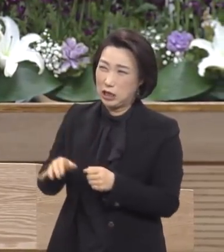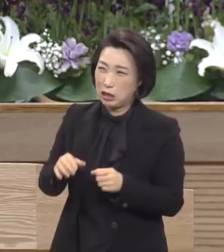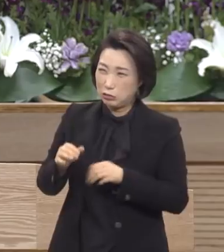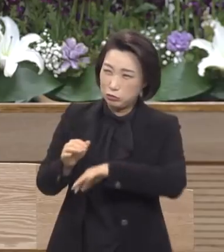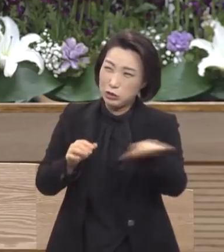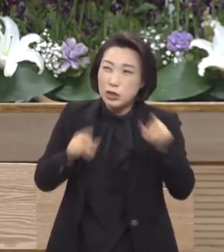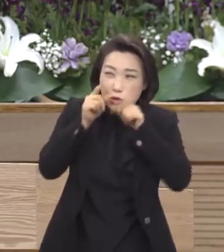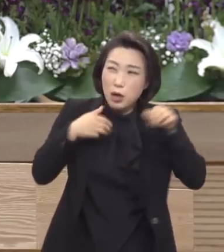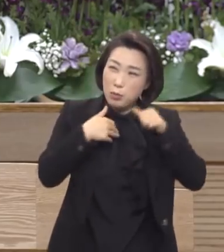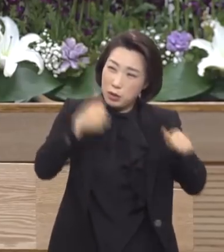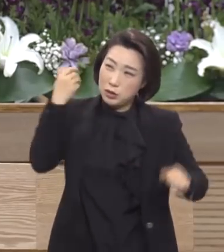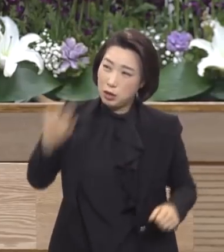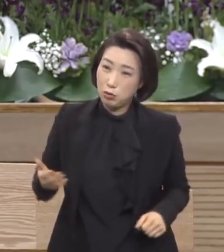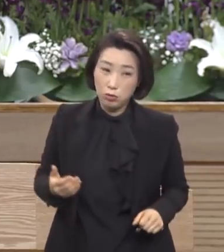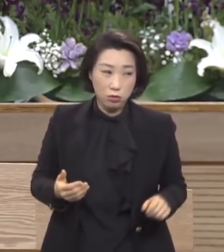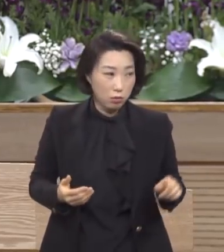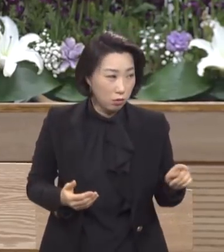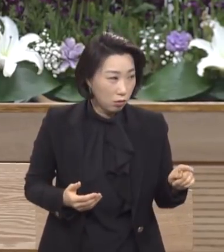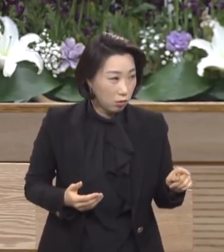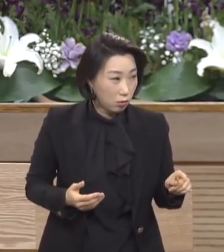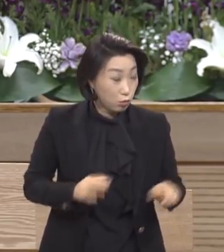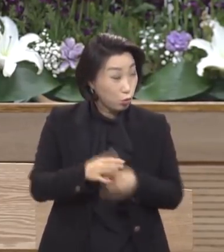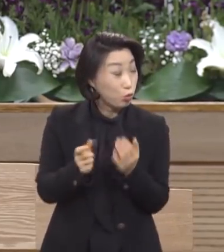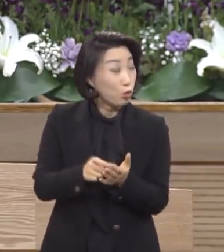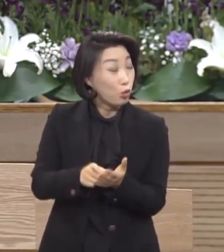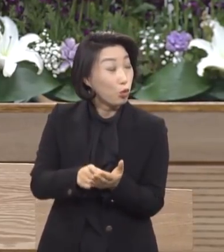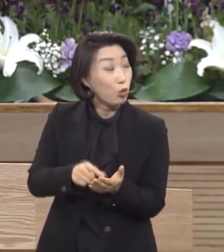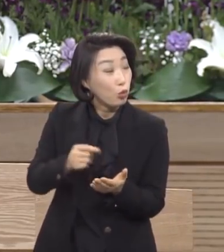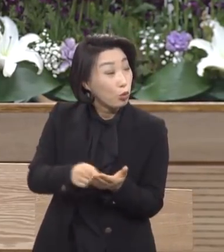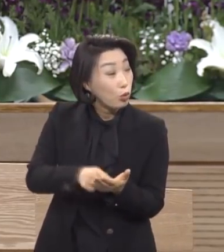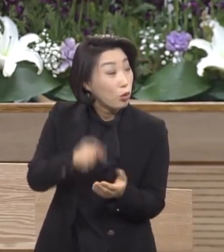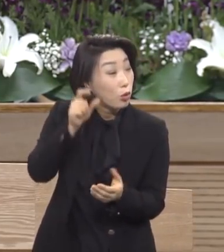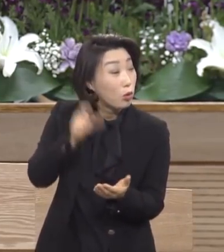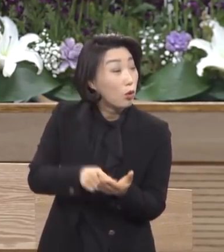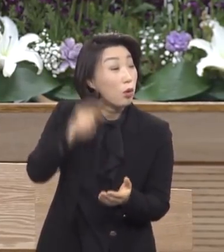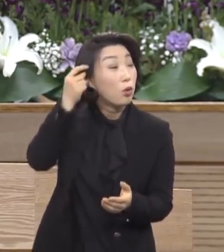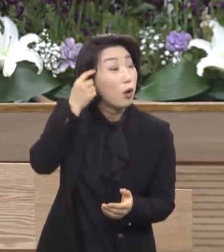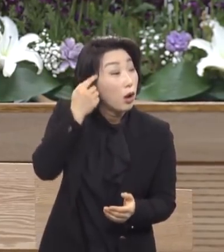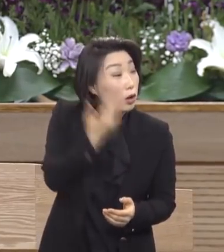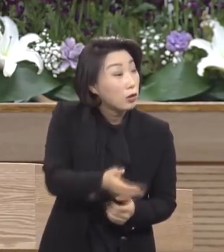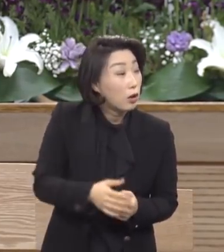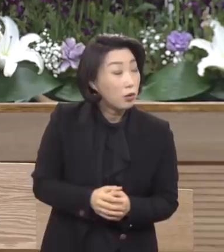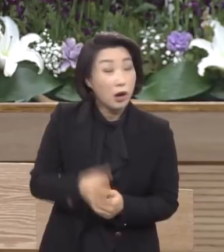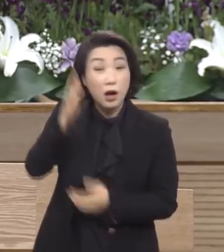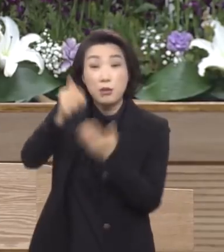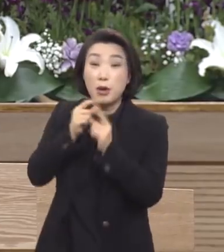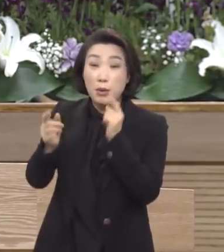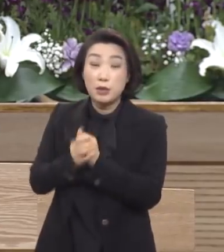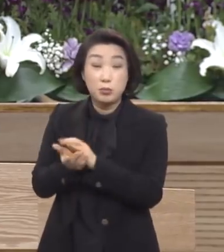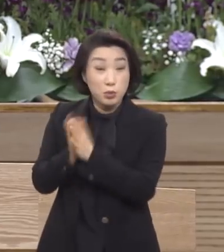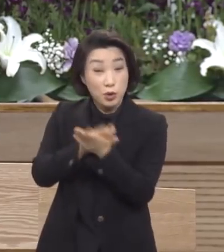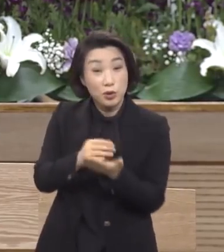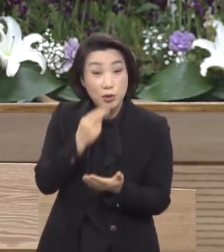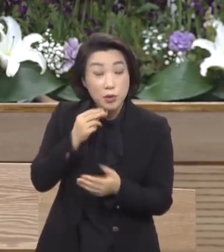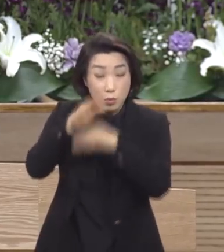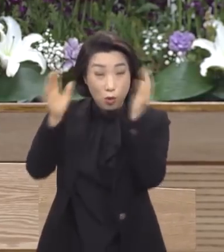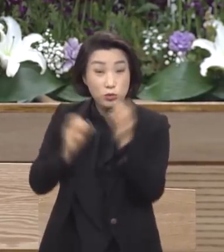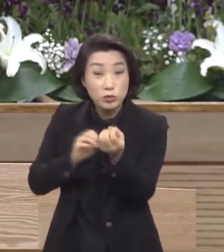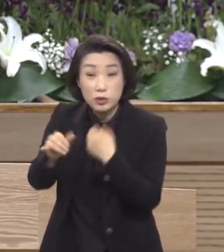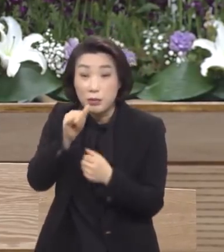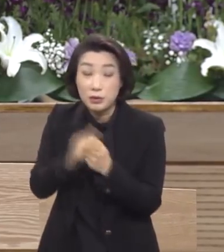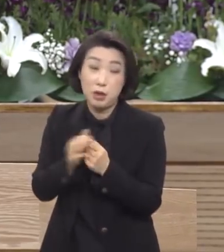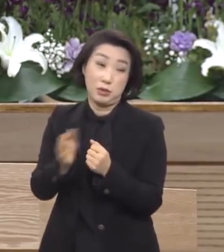지옥 보내겄냐? 그러면 성경에 뭐더러 기록해? 하나님 말씀은 변함없이 이루어지기